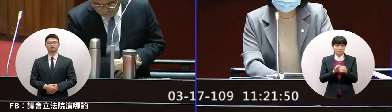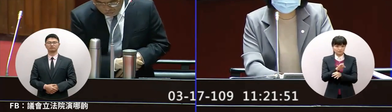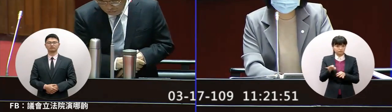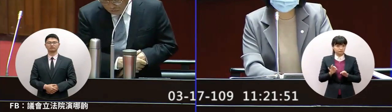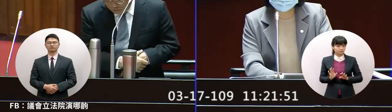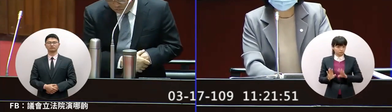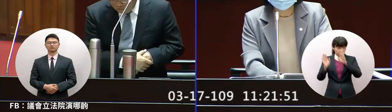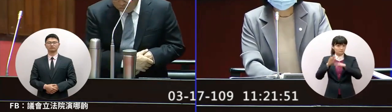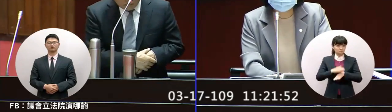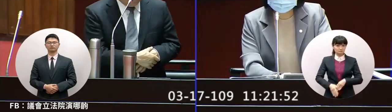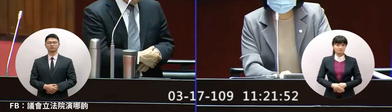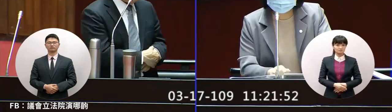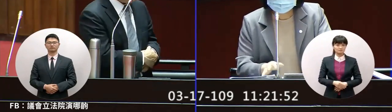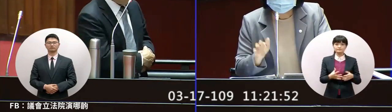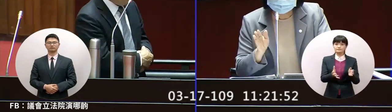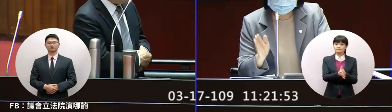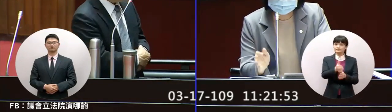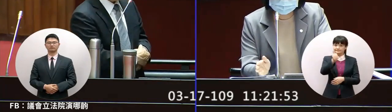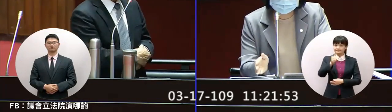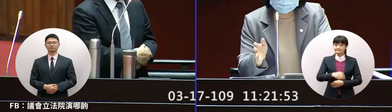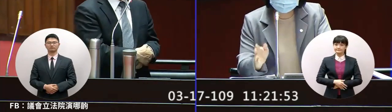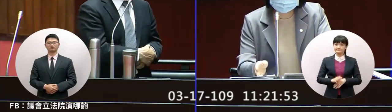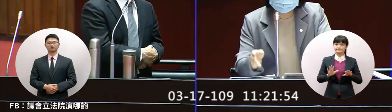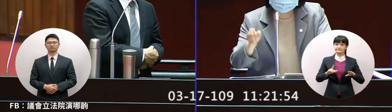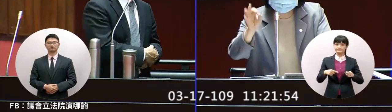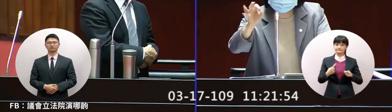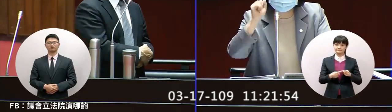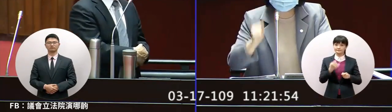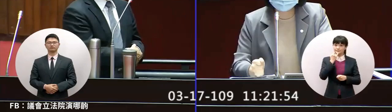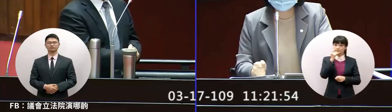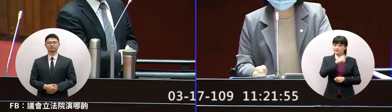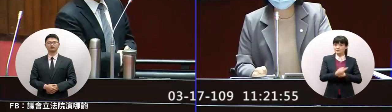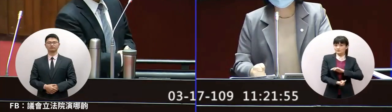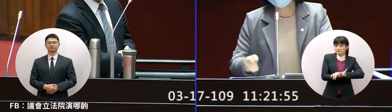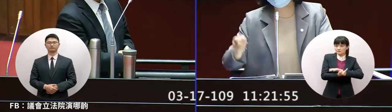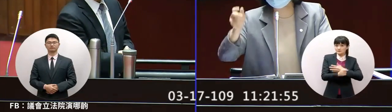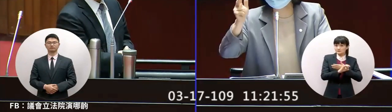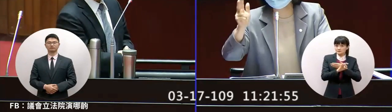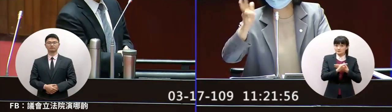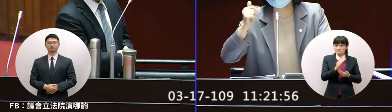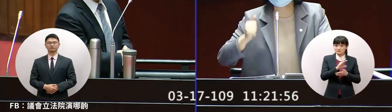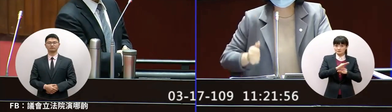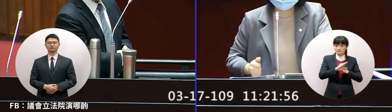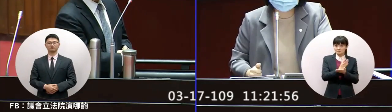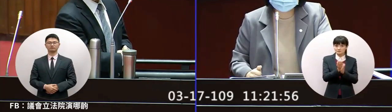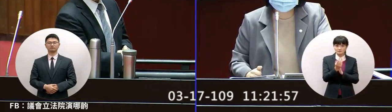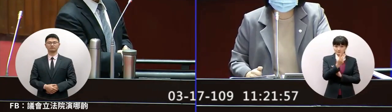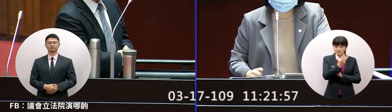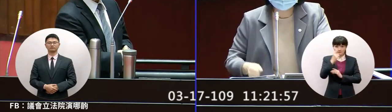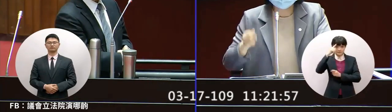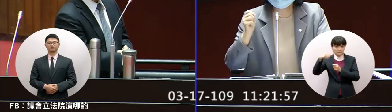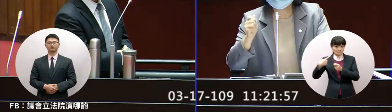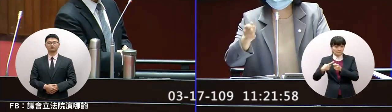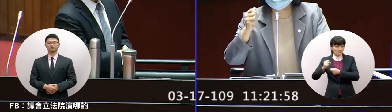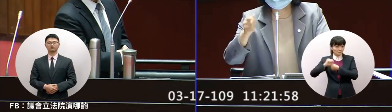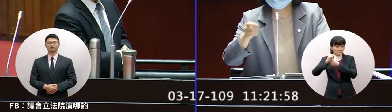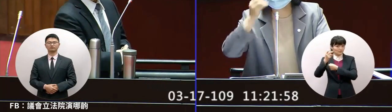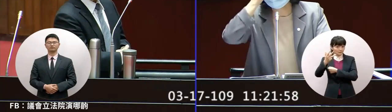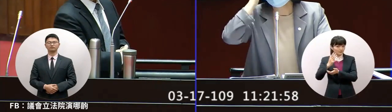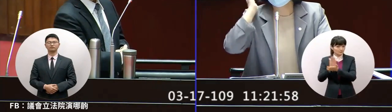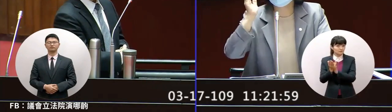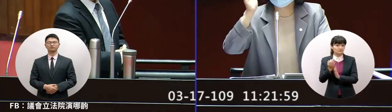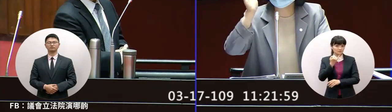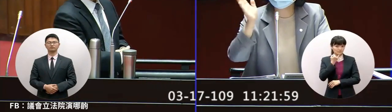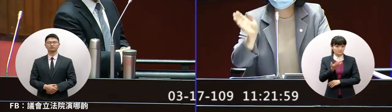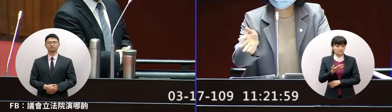长。安尼保定到底？今年有法度测试3个车型，明年测试8个车型，